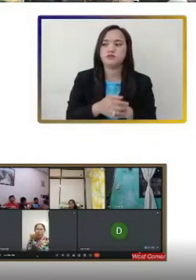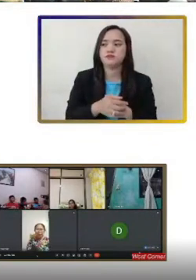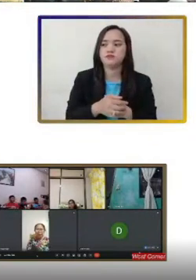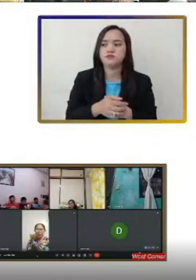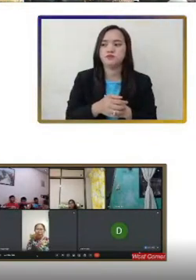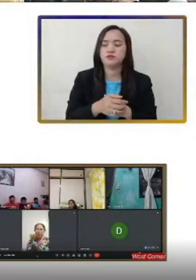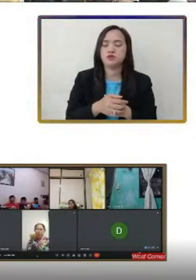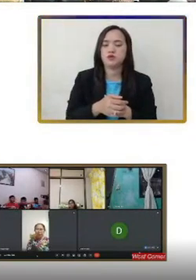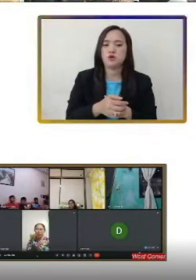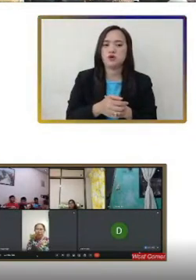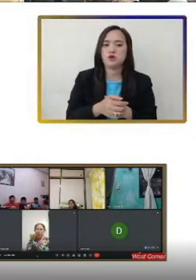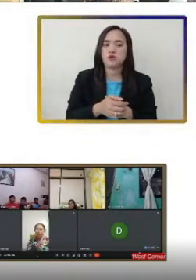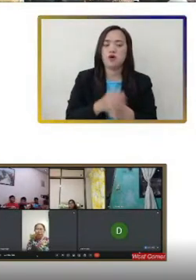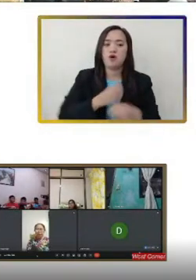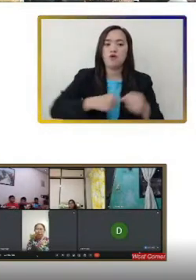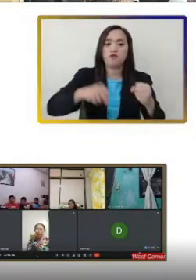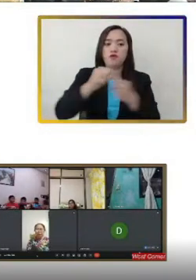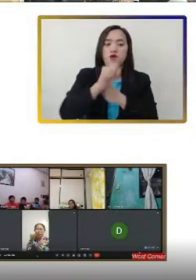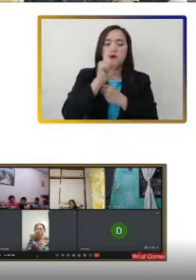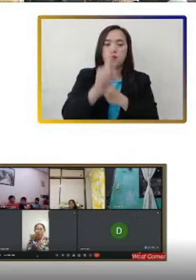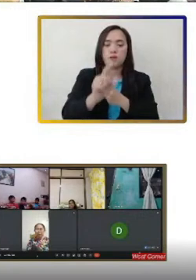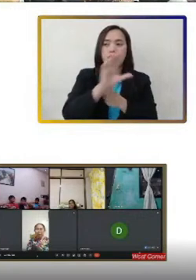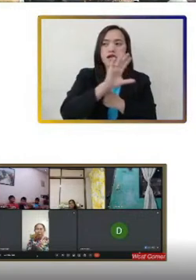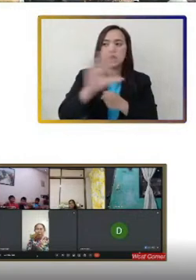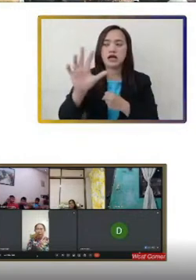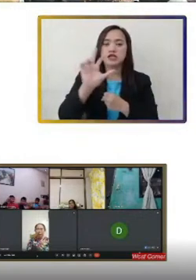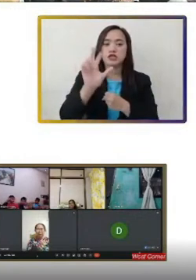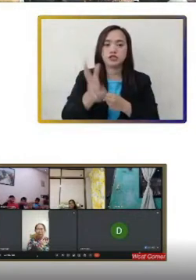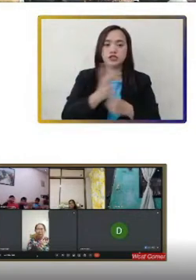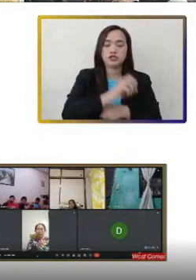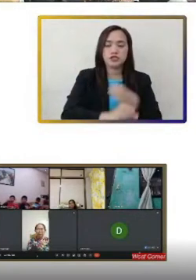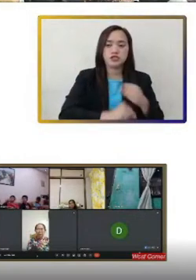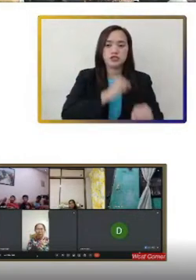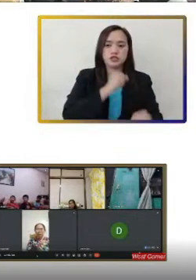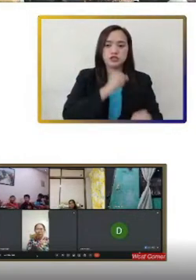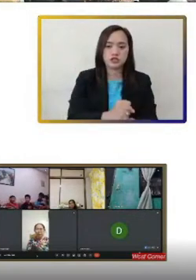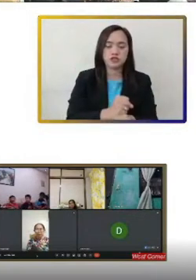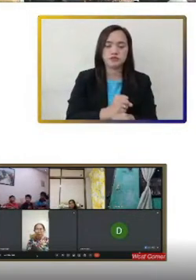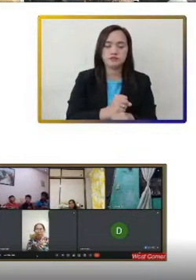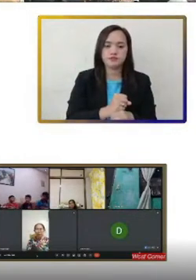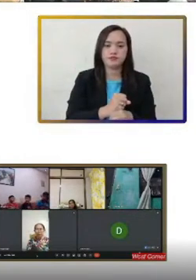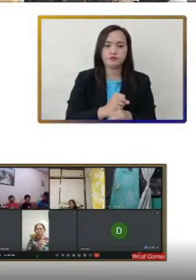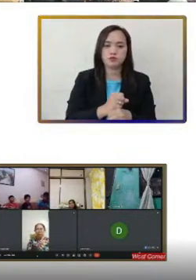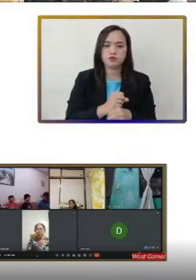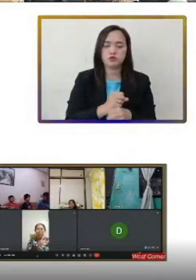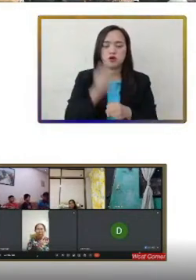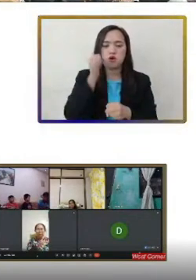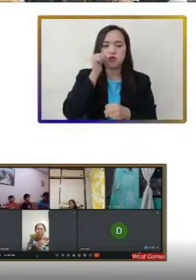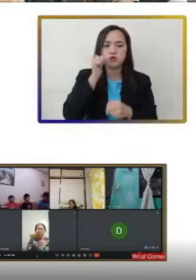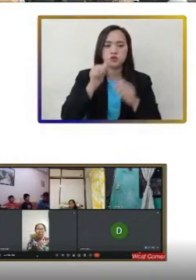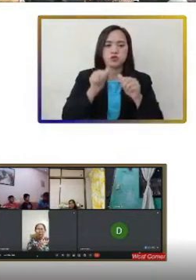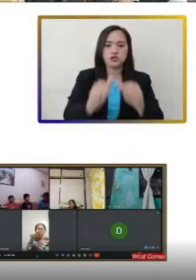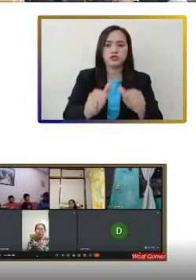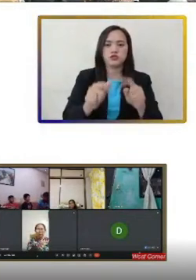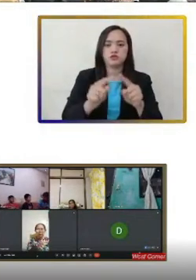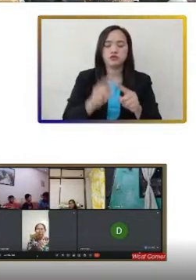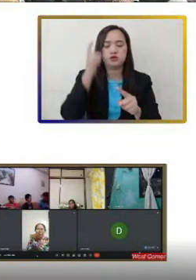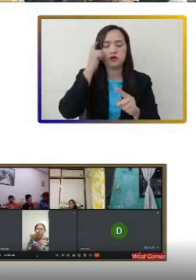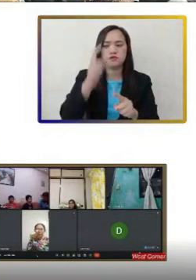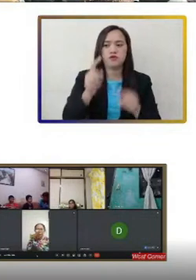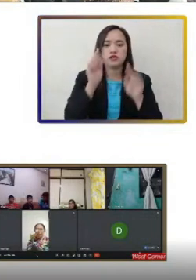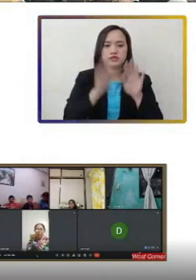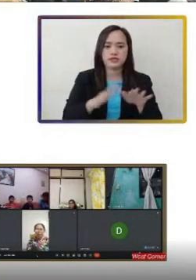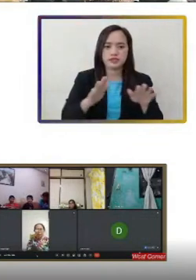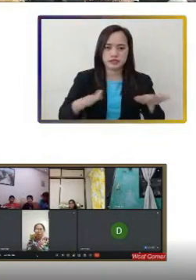over 130 years, ang D.L. Moody Church, kapatid, nagpapatuloy sa mga bata. Hindi po nila kinakaligtaan